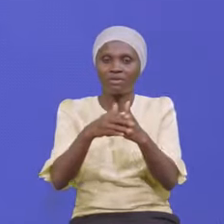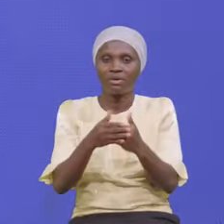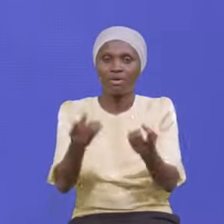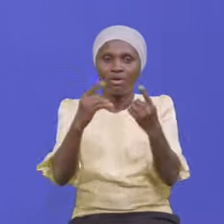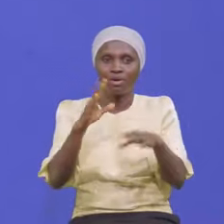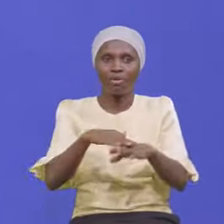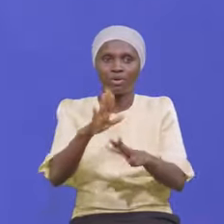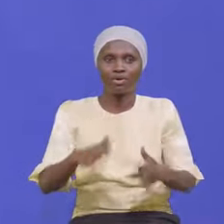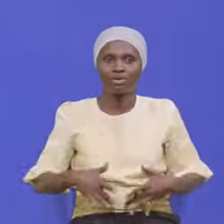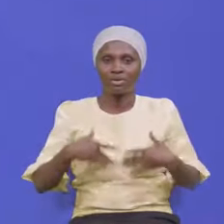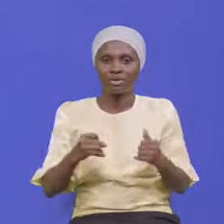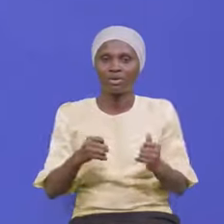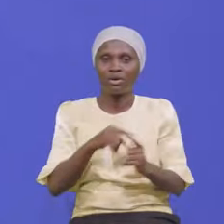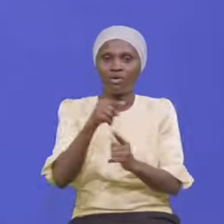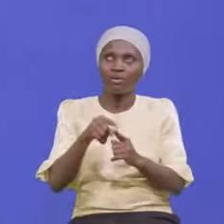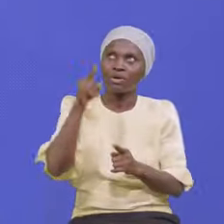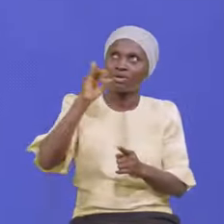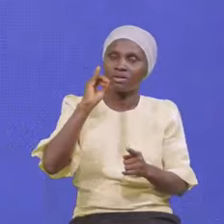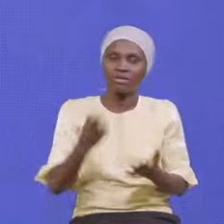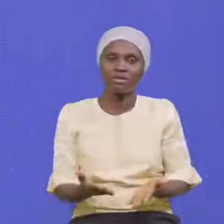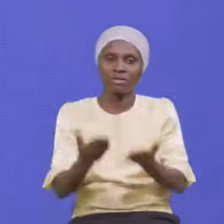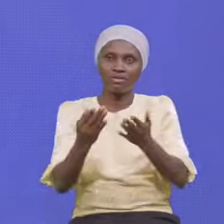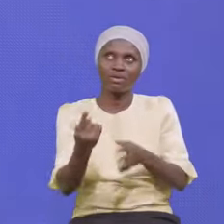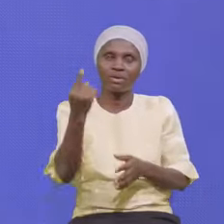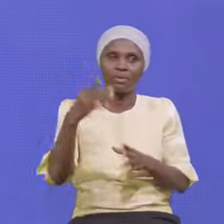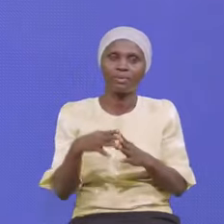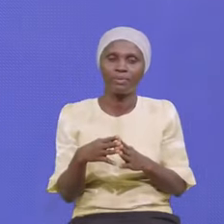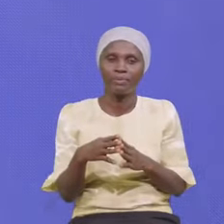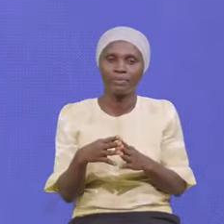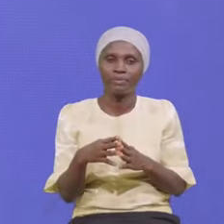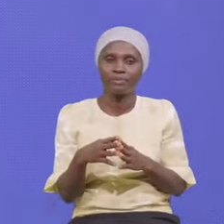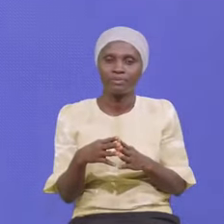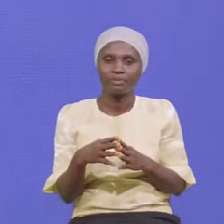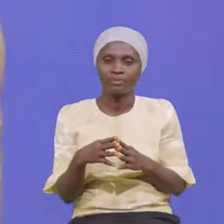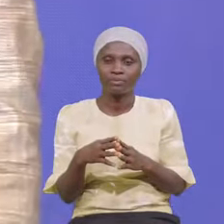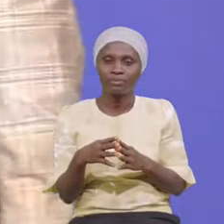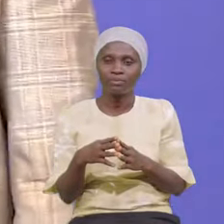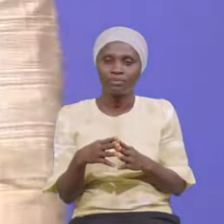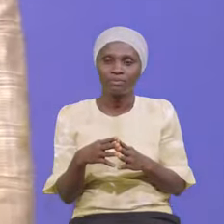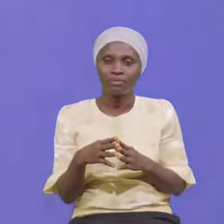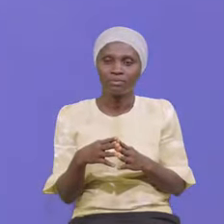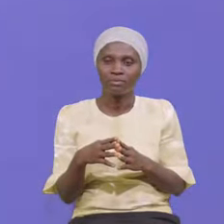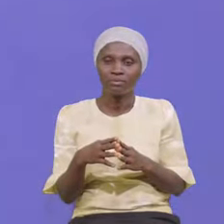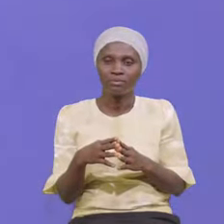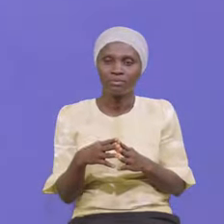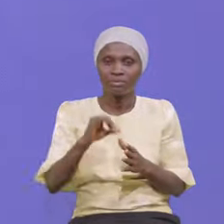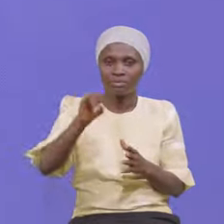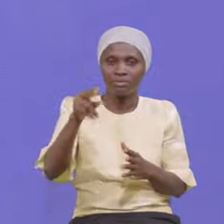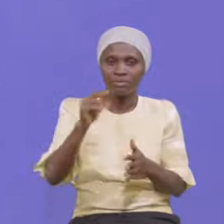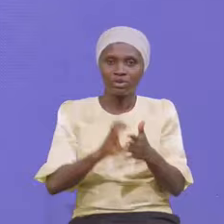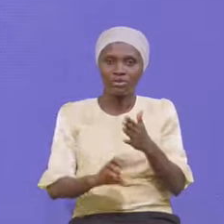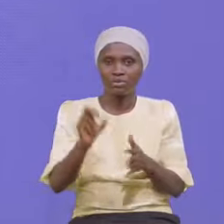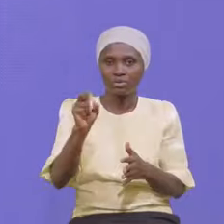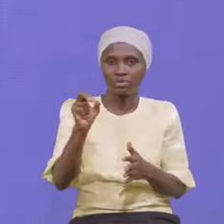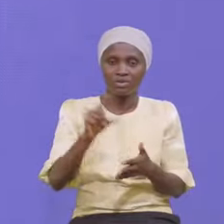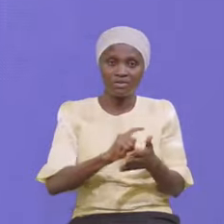life when he is lifted up. ఆయన పైకెత్తబడినప్పుడు దేవుని యొక్క మహిమ మీ యొద్దకు వచ్చును. In John chapter 12 verse